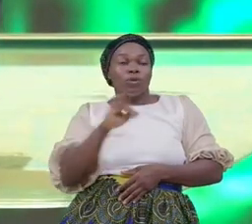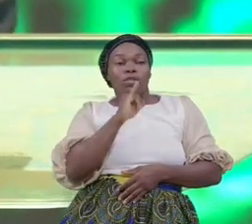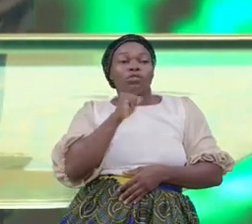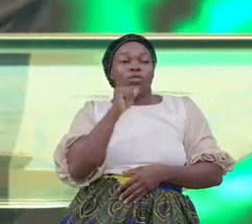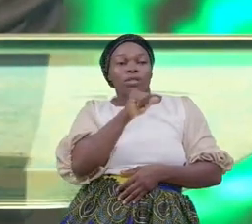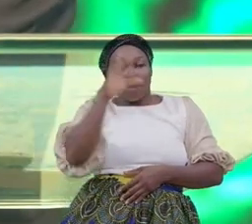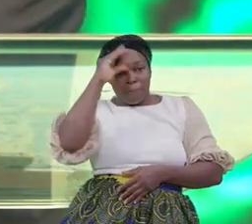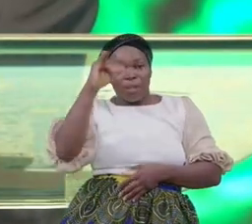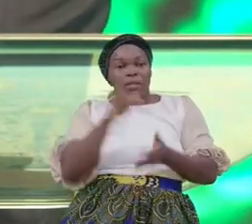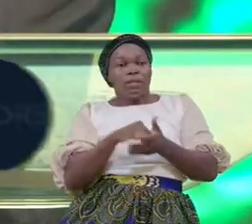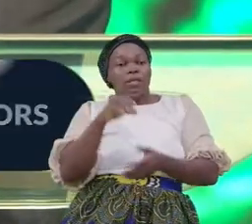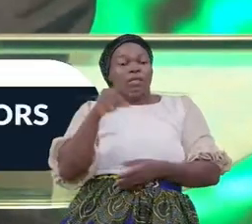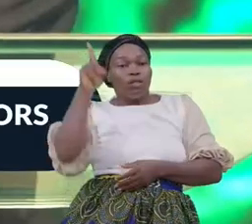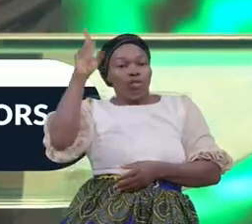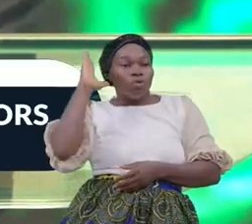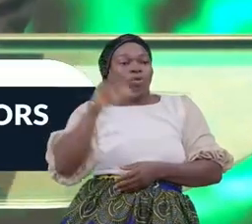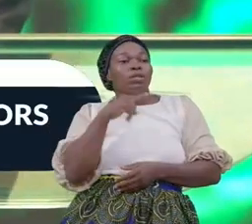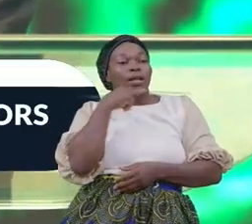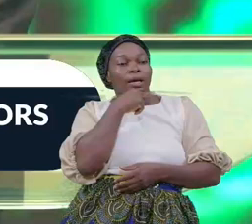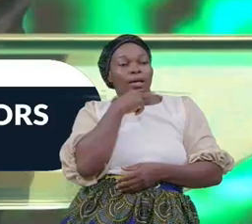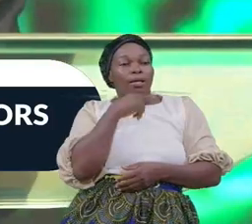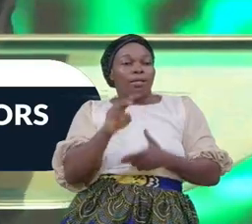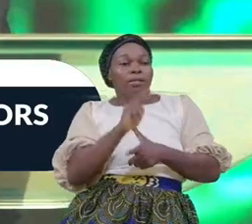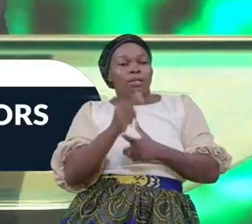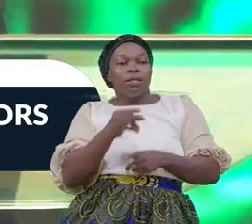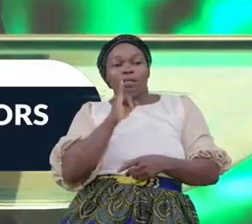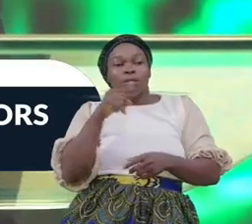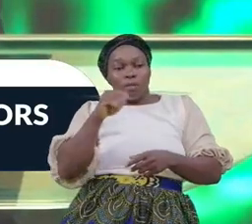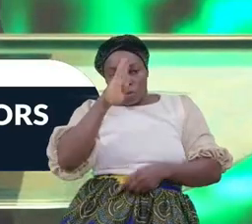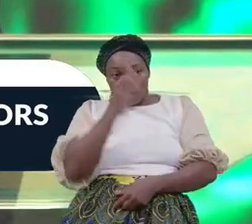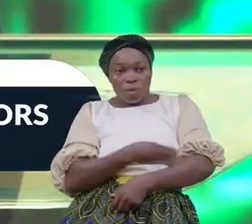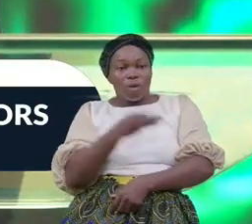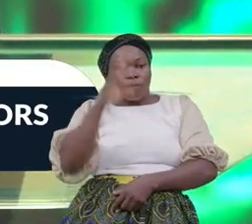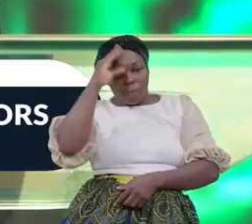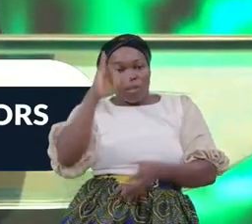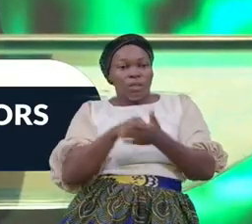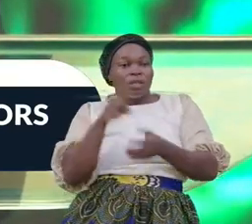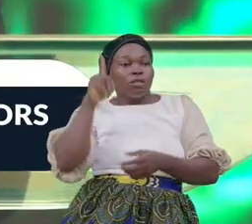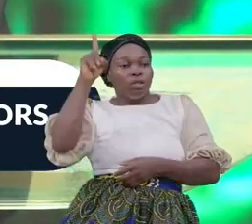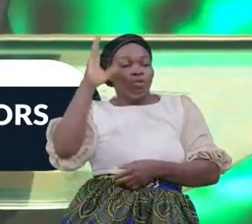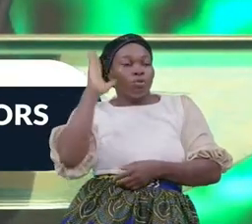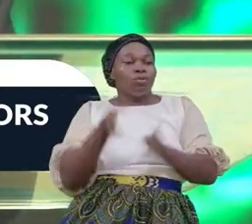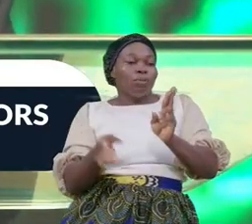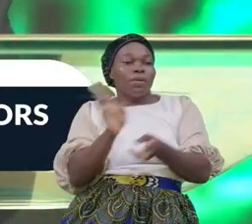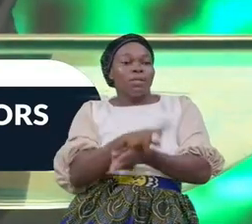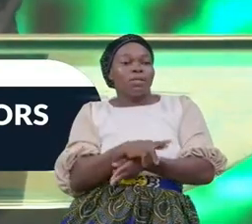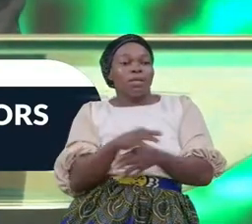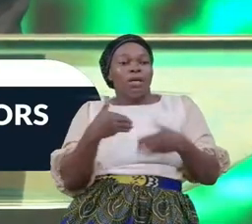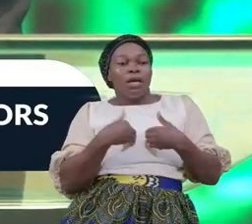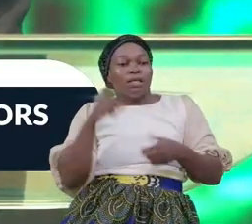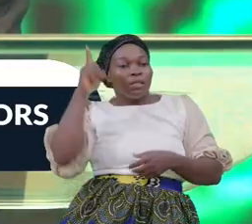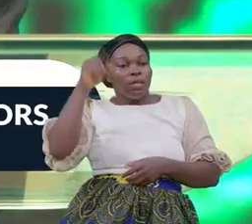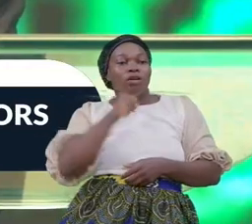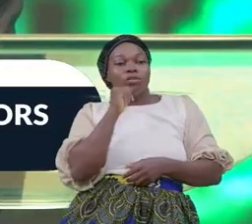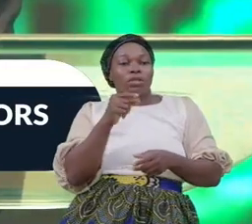Nombre 23, verset 19. Dieu n'est point un homme pour mentir, ni fils d'un homme pour se repentir. Ce qu'il